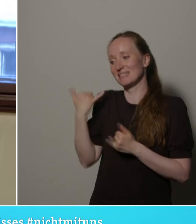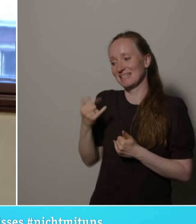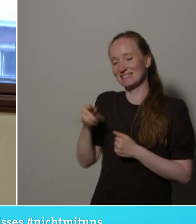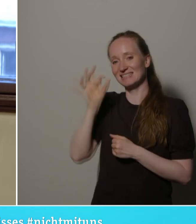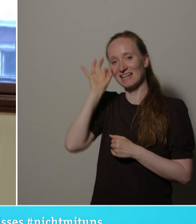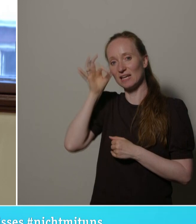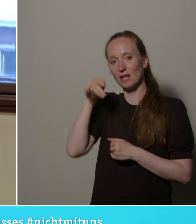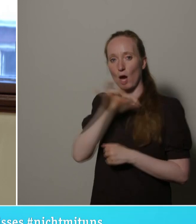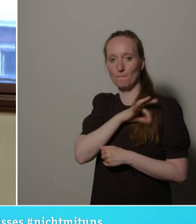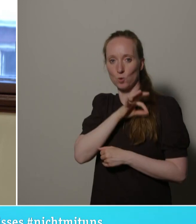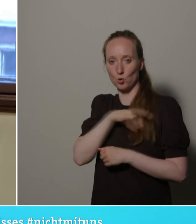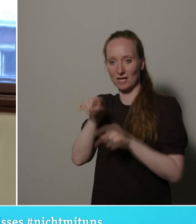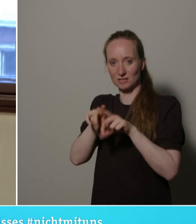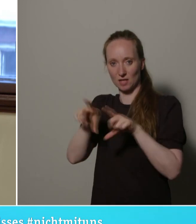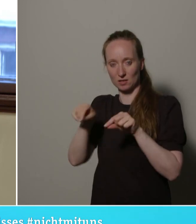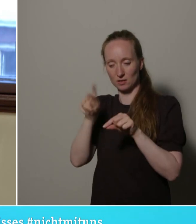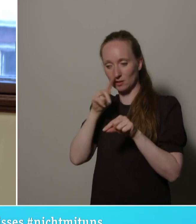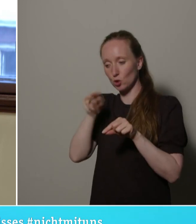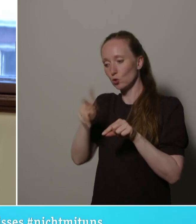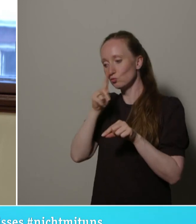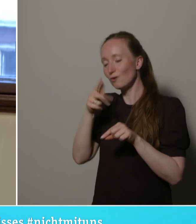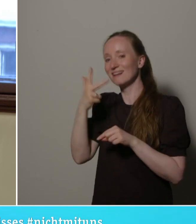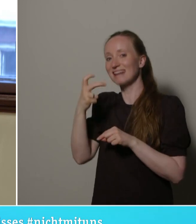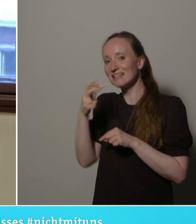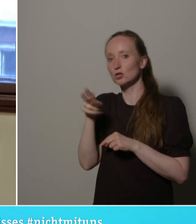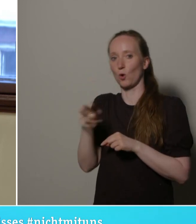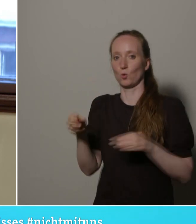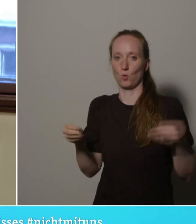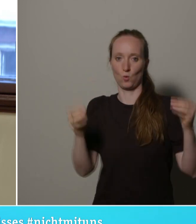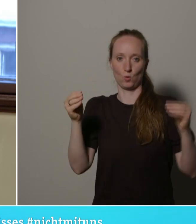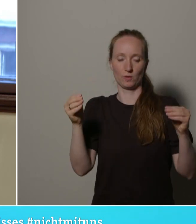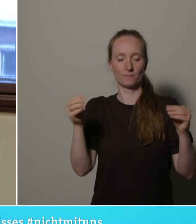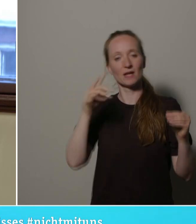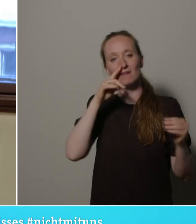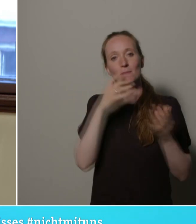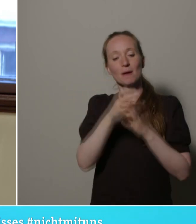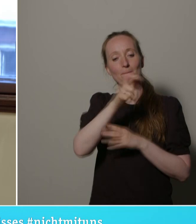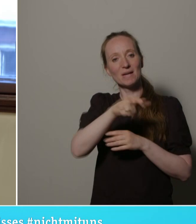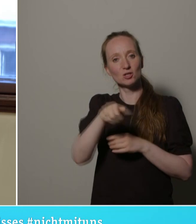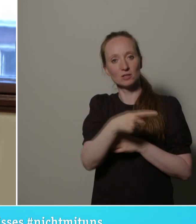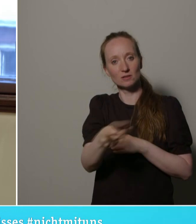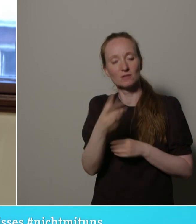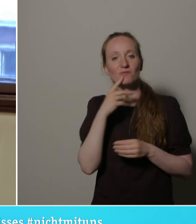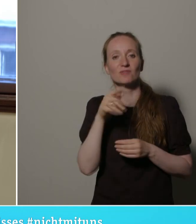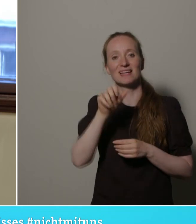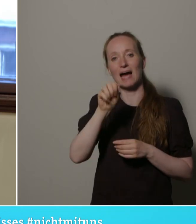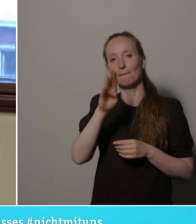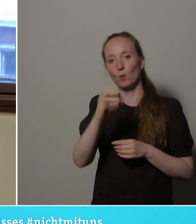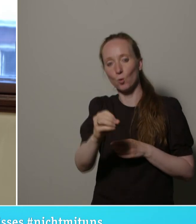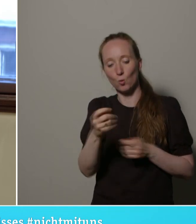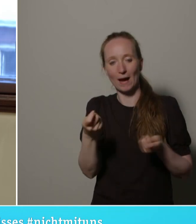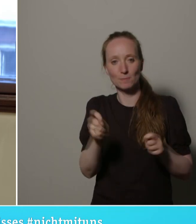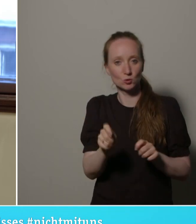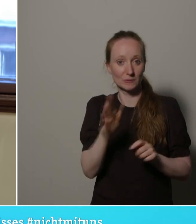diese nur 30 Euro kostet. Das heißt, wenn jetzt für Menschen, die zum Beispiel kein Abo abschließen können, aus welchen Gründen auch